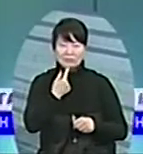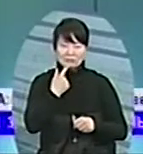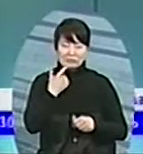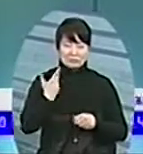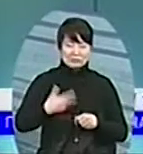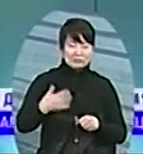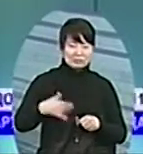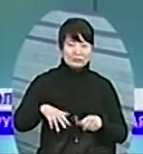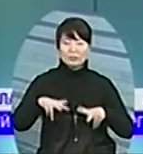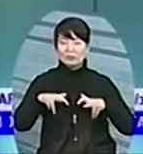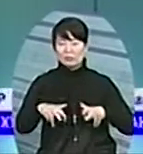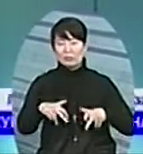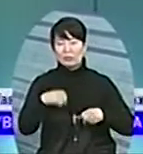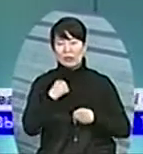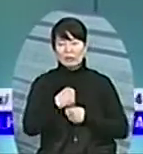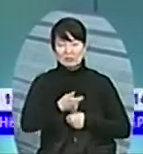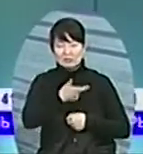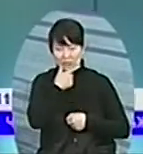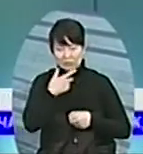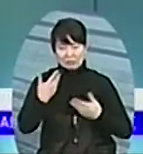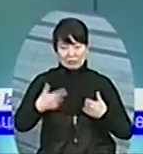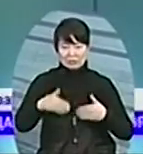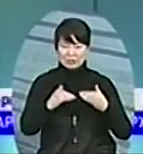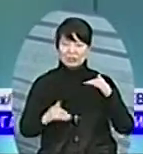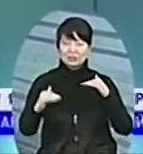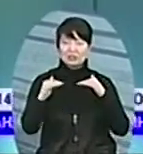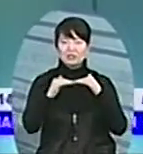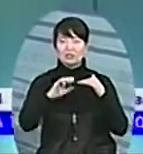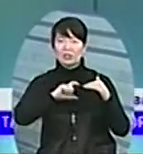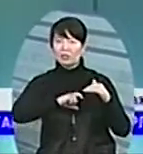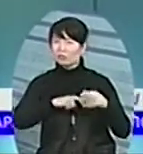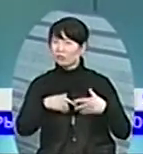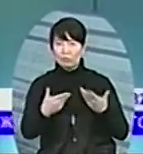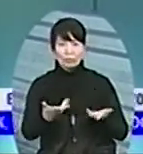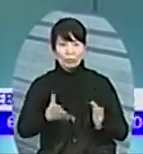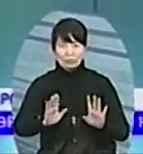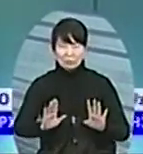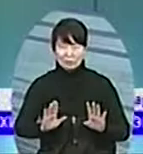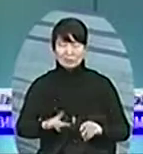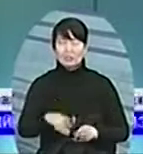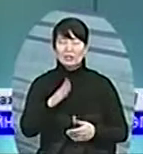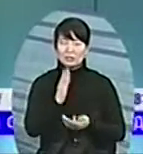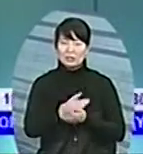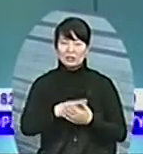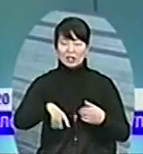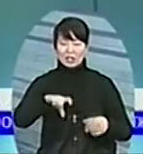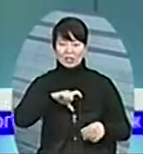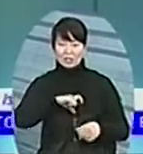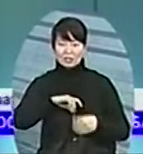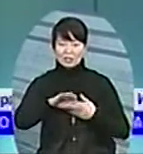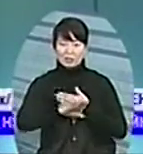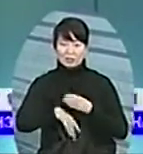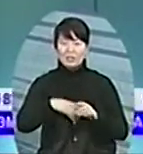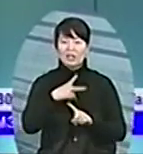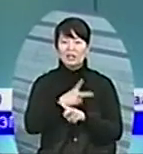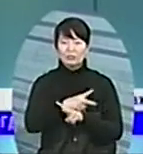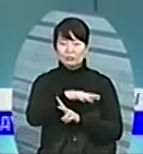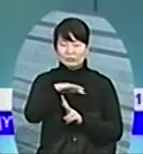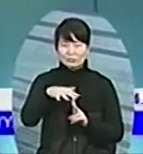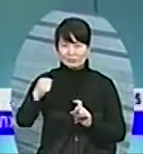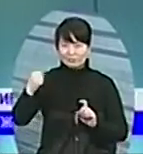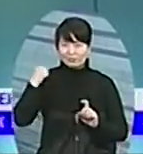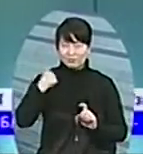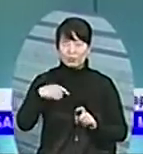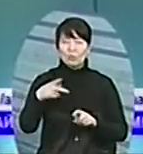хөдөлмөрийн чадваргүй гэж гадуур хагдаж, тэгш ирэхээр хангагддаг байна. Тиймээс иргэдийн үндсэн эрхийг хамгаалалт ба эрх зүйн чадахыг нэмэгдүүлэх асуудал сэдвээр